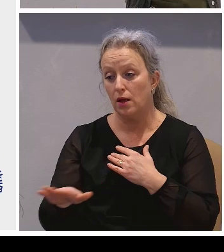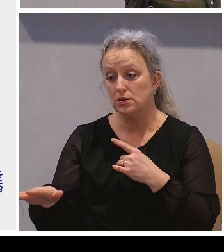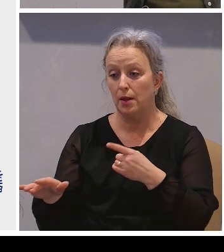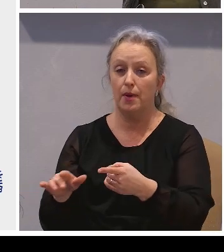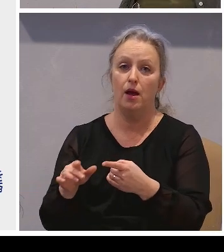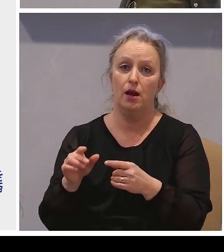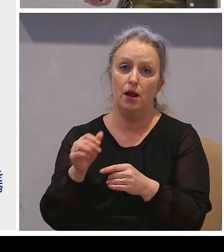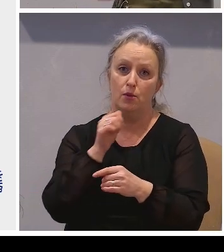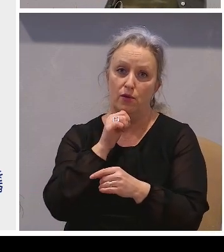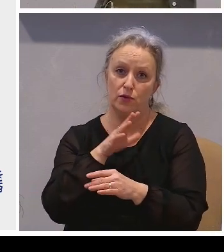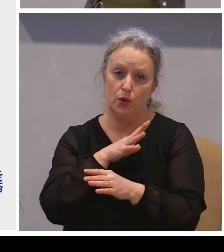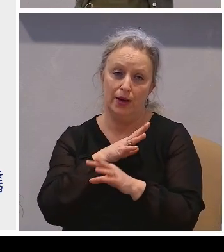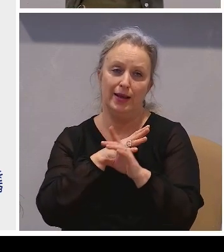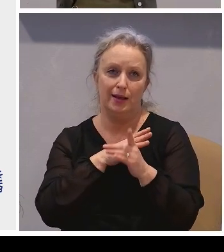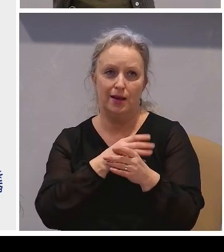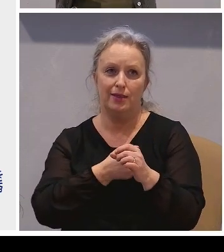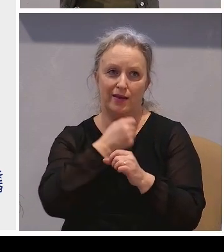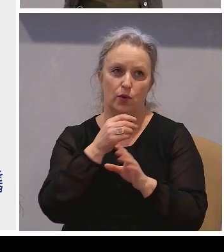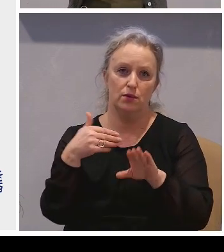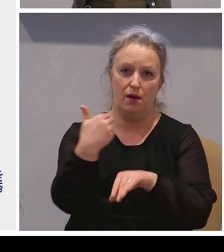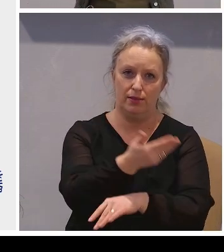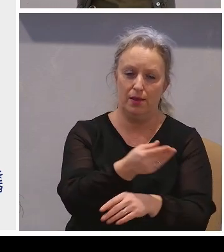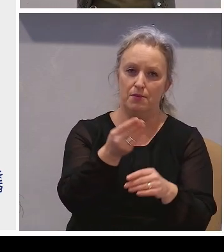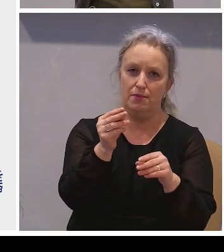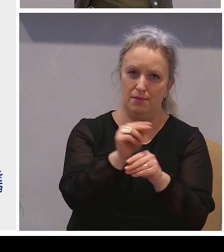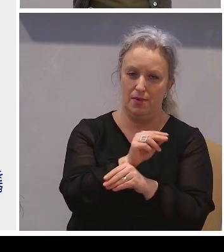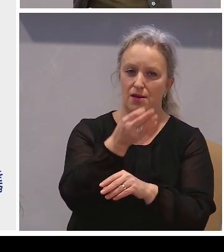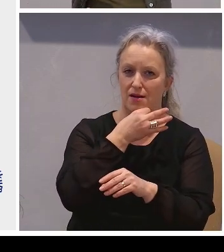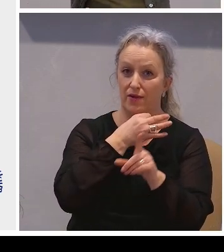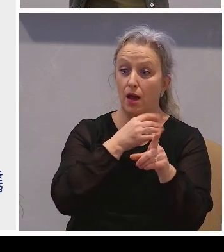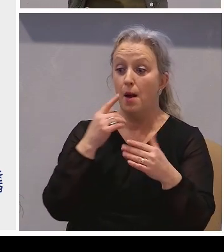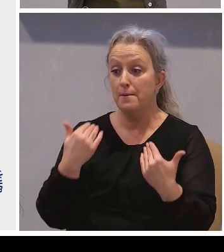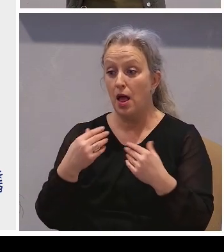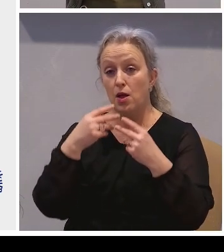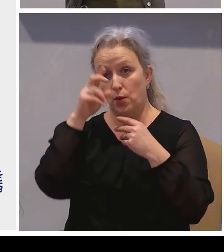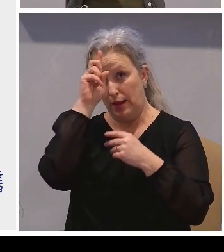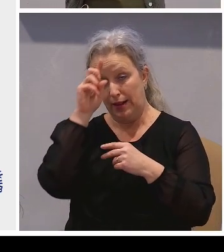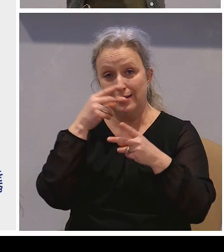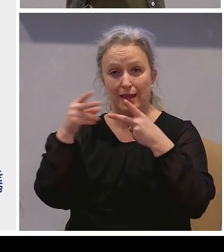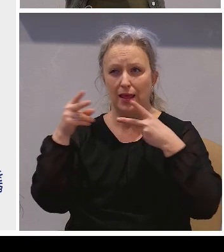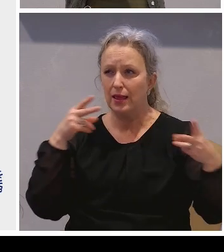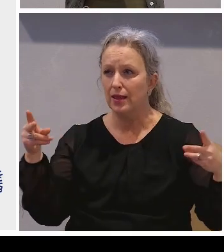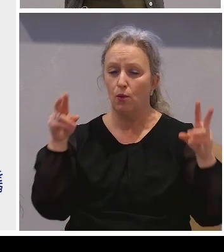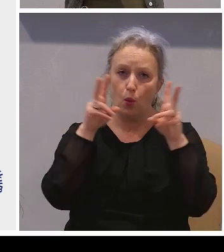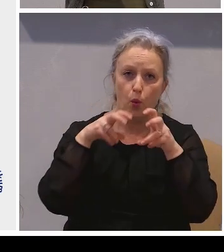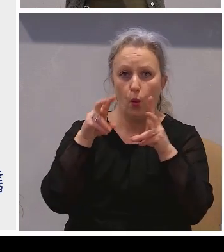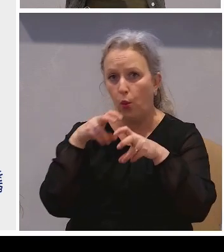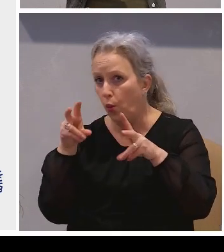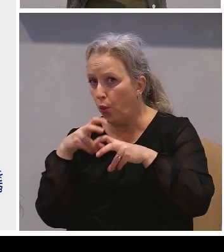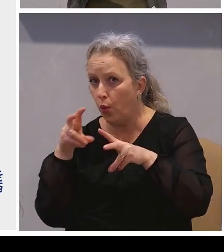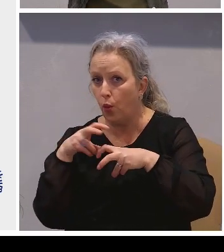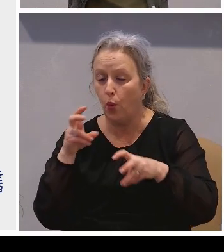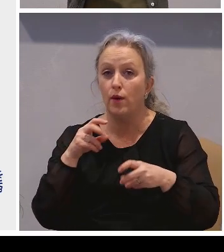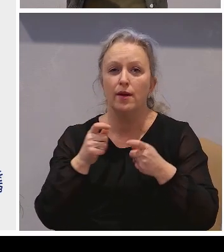ja täiskasvanutele hakkame andma. So the drug we are discussing was tested on children rather